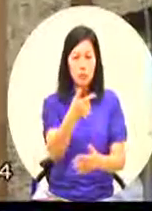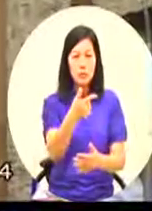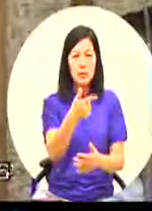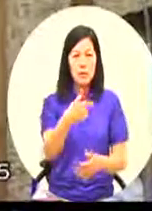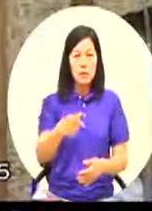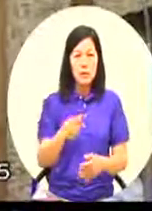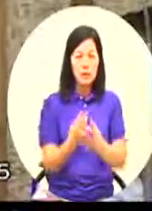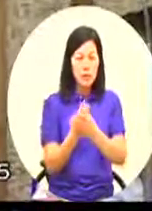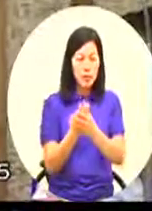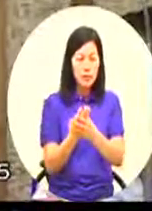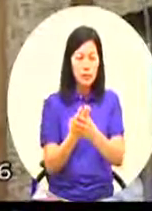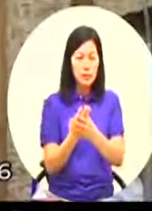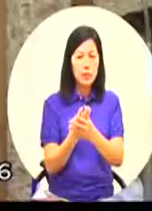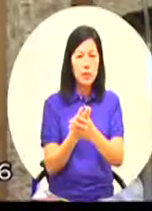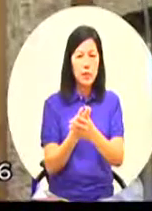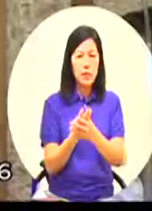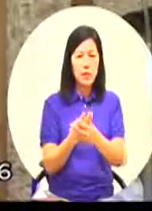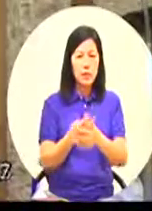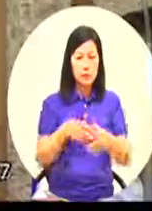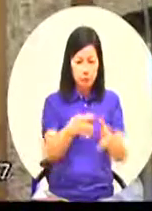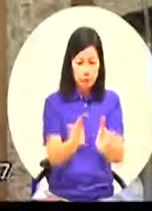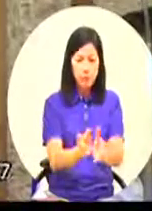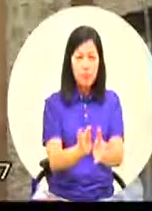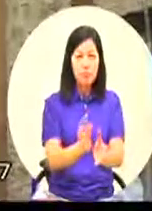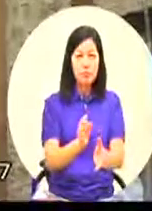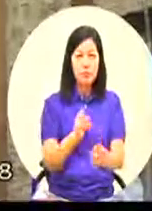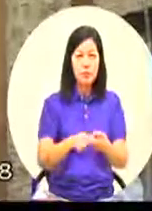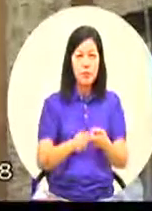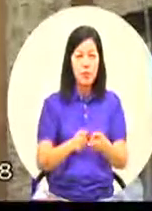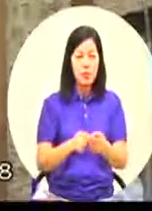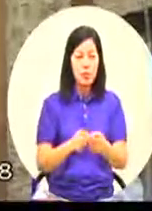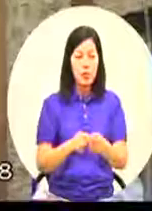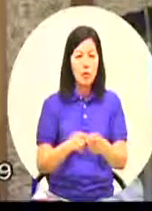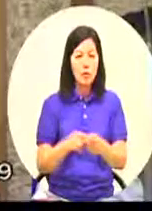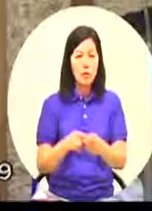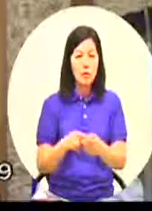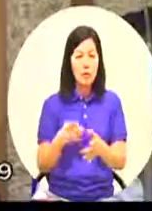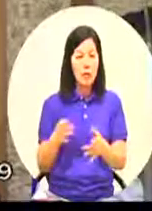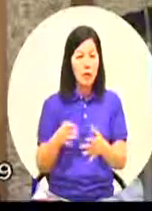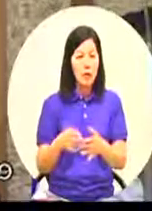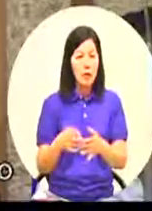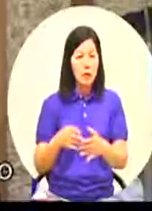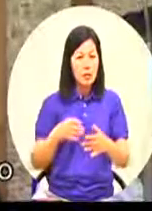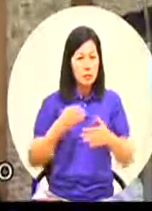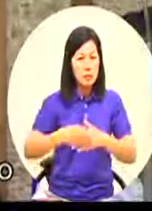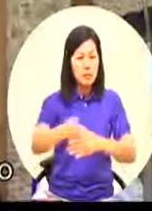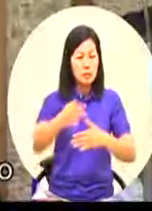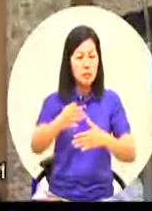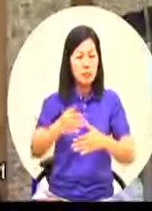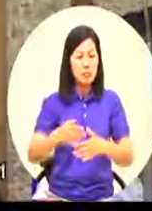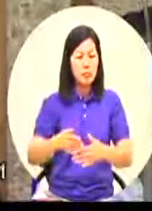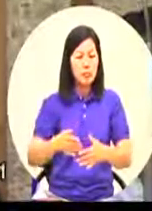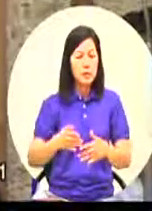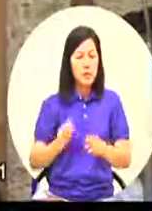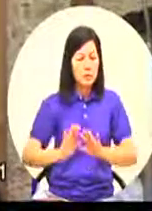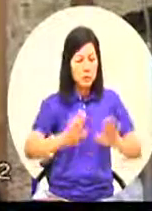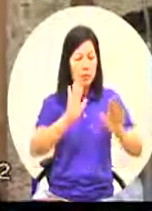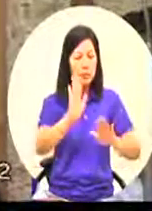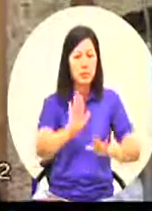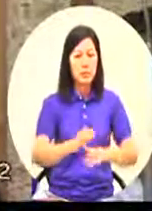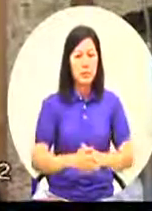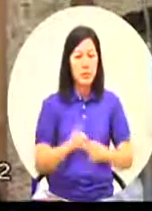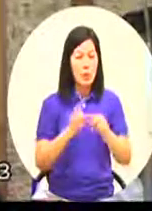温泉示范部落。那刚刚议员所提的，其实我们没有落后进度很多。中央给我们的核定计划是要在